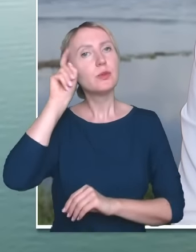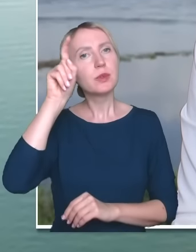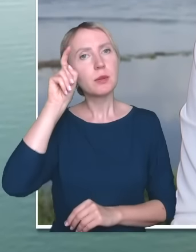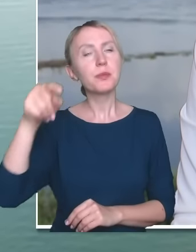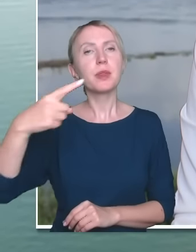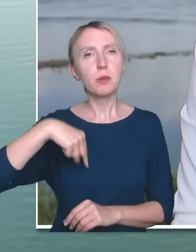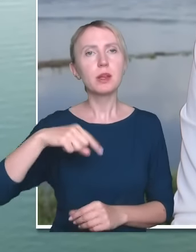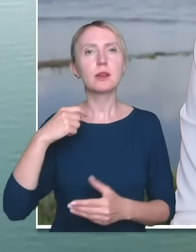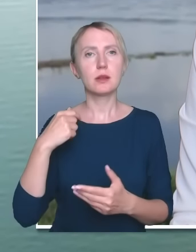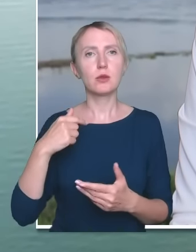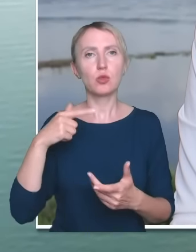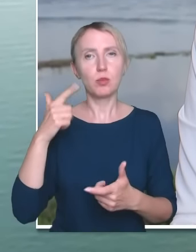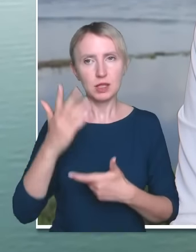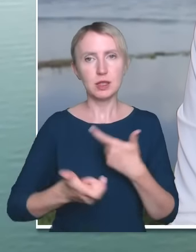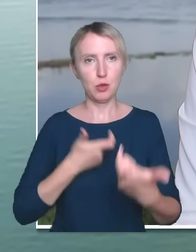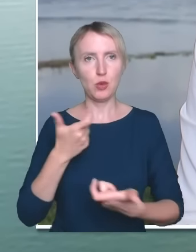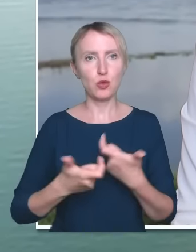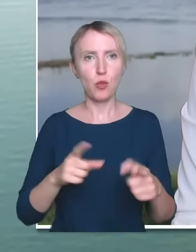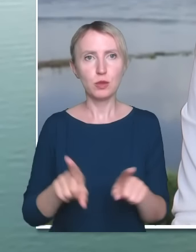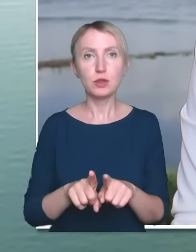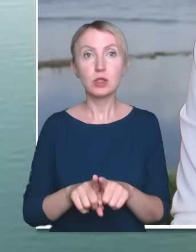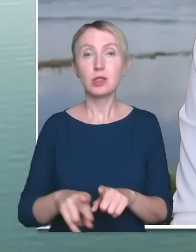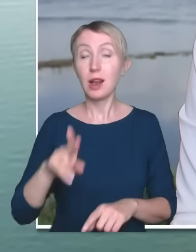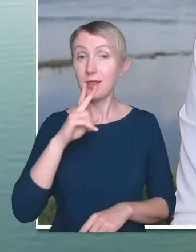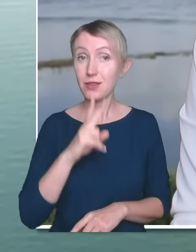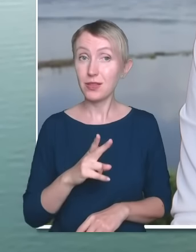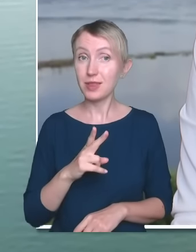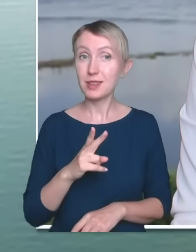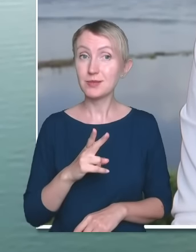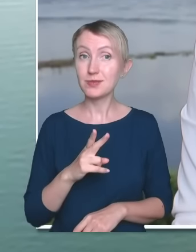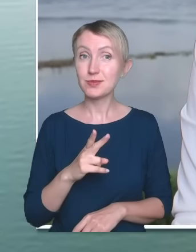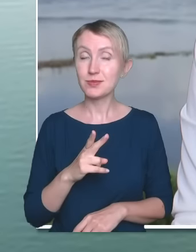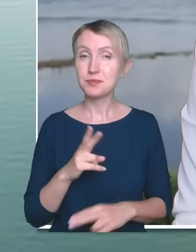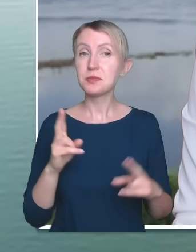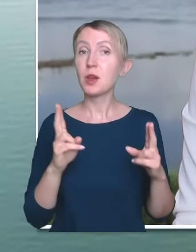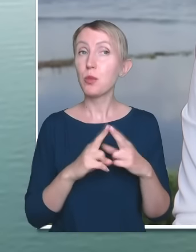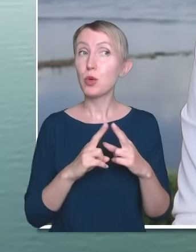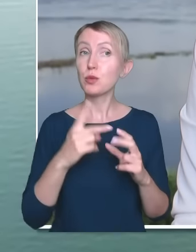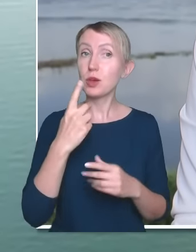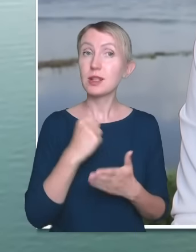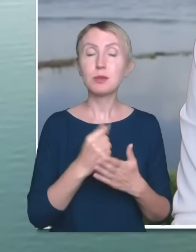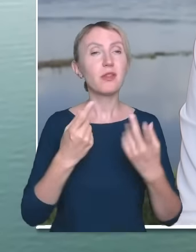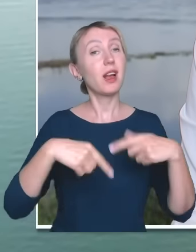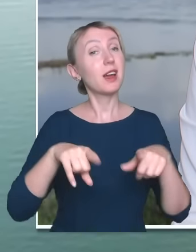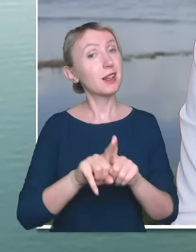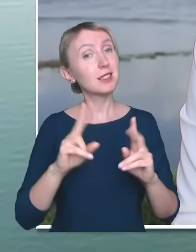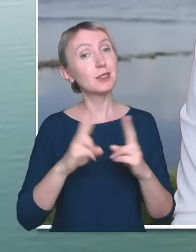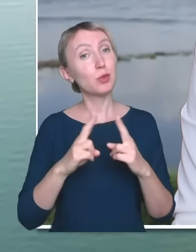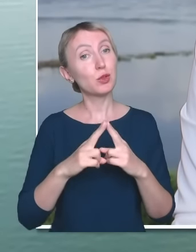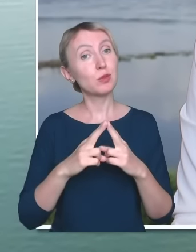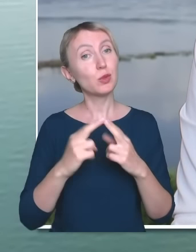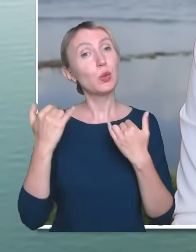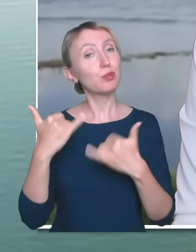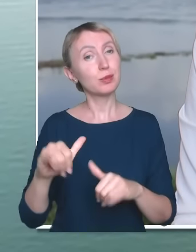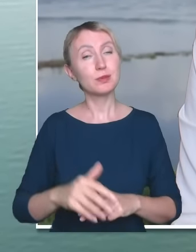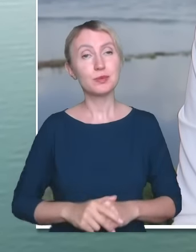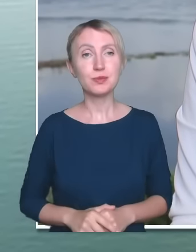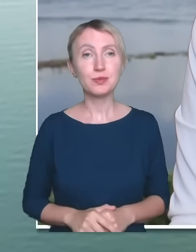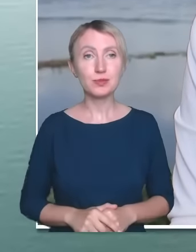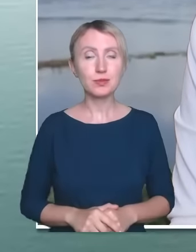takie rzeczy u siebie będziemy realizować, ale jak widać, porozumienie to jedno, realizacja tego porozumienia już jest dużo trudniejsza,